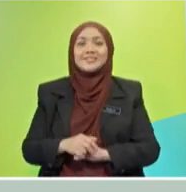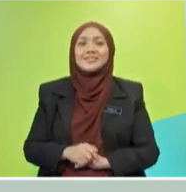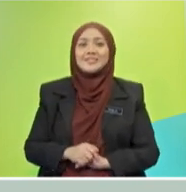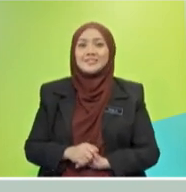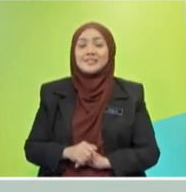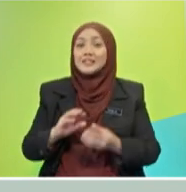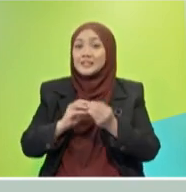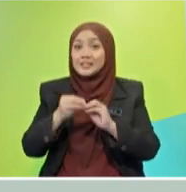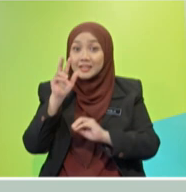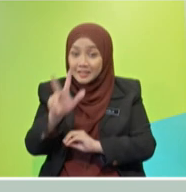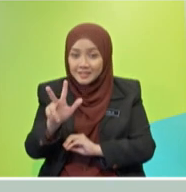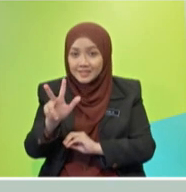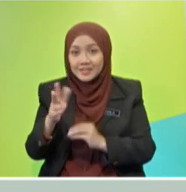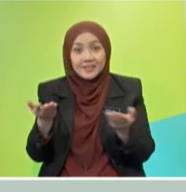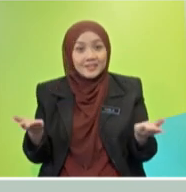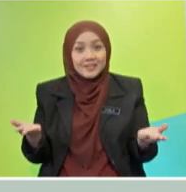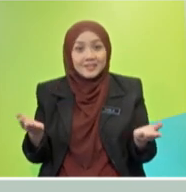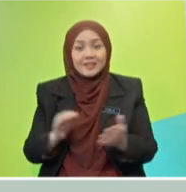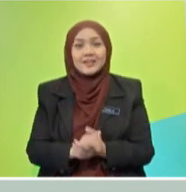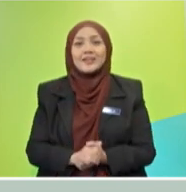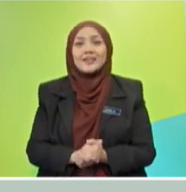3 tanaman